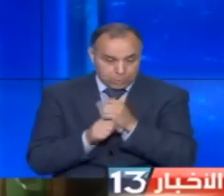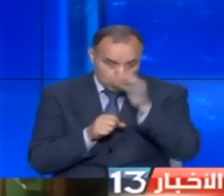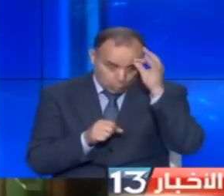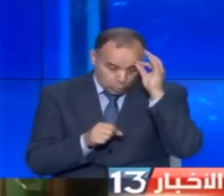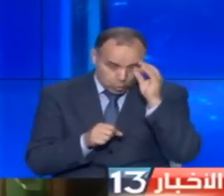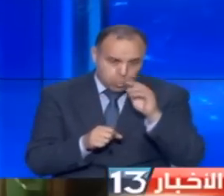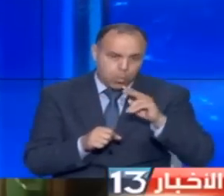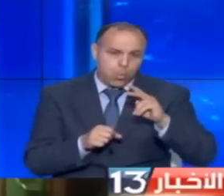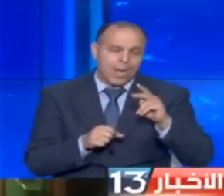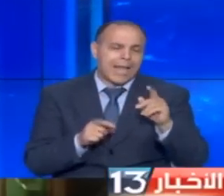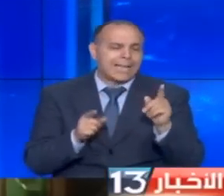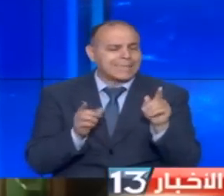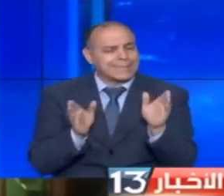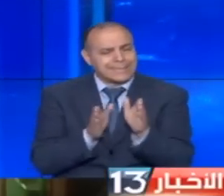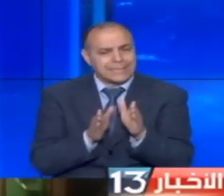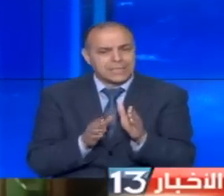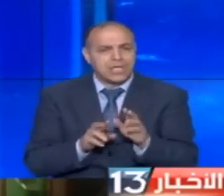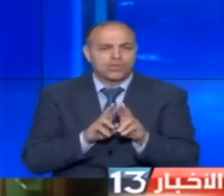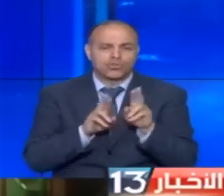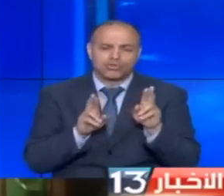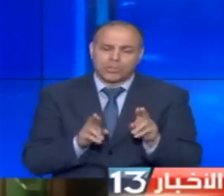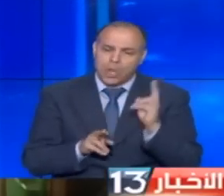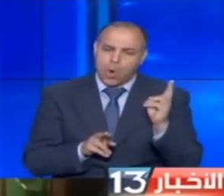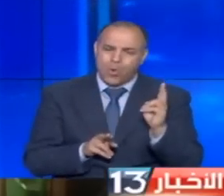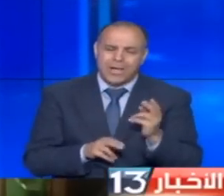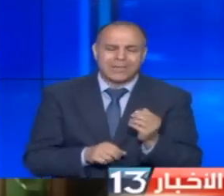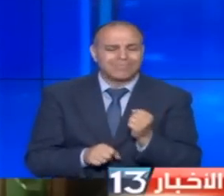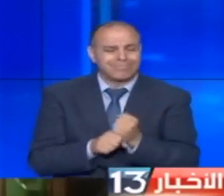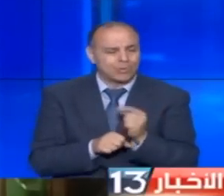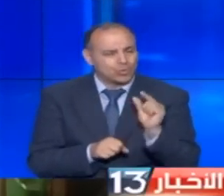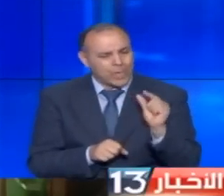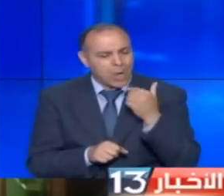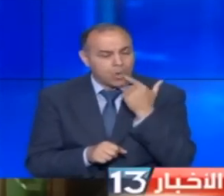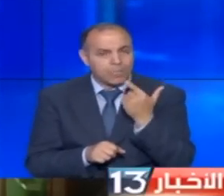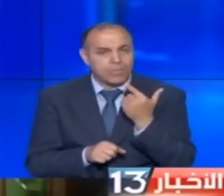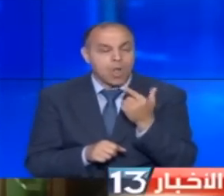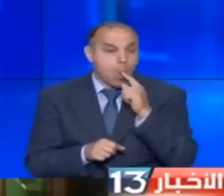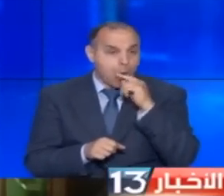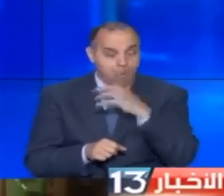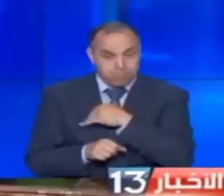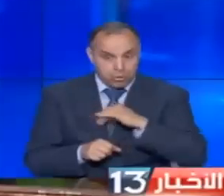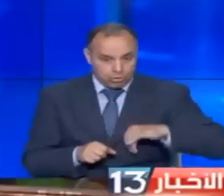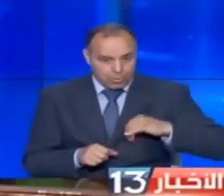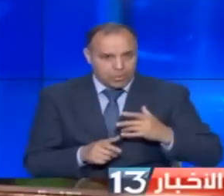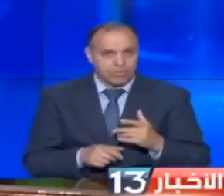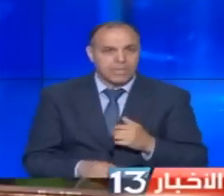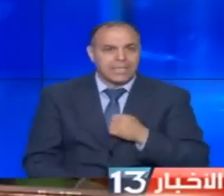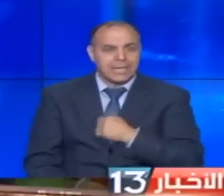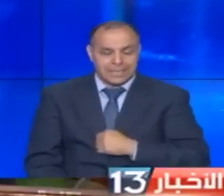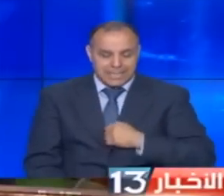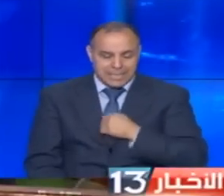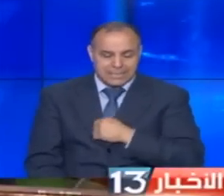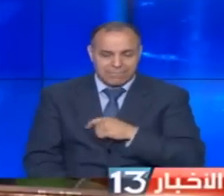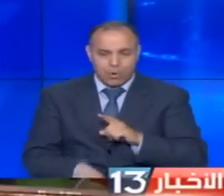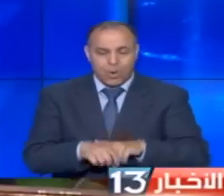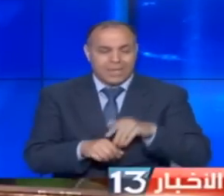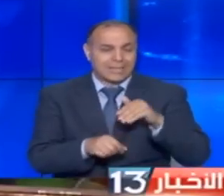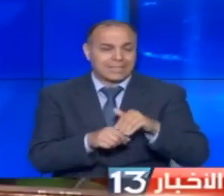المستثمر الصغير صاحب الشهاده العليا ال المستثمر الشيء للاسف انه